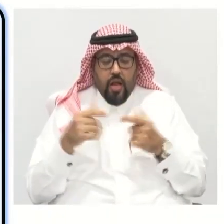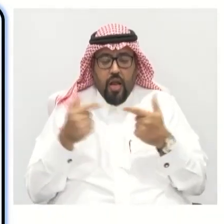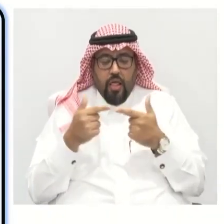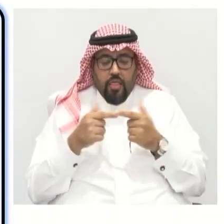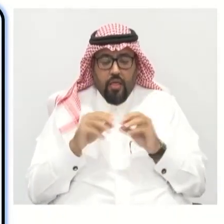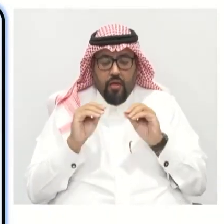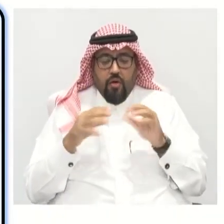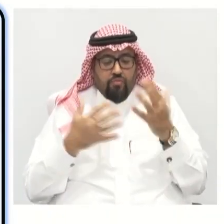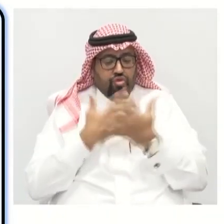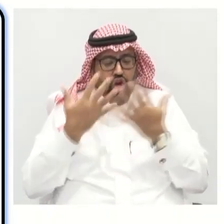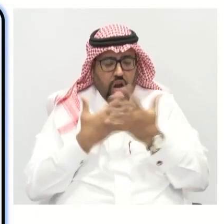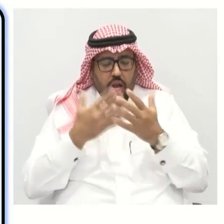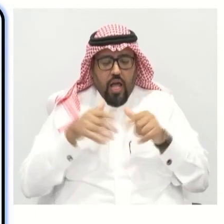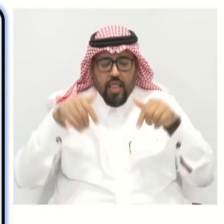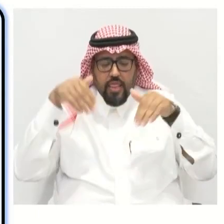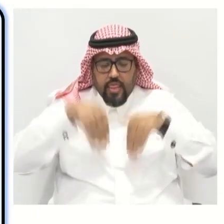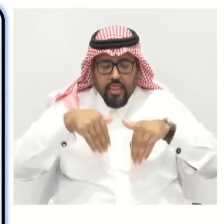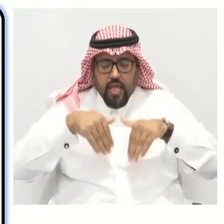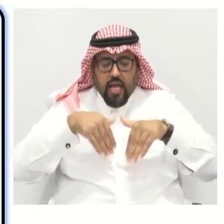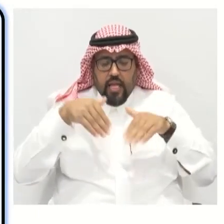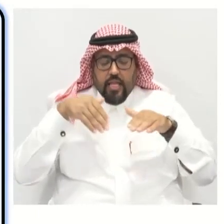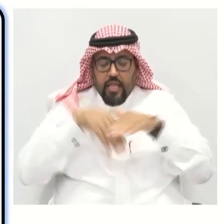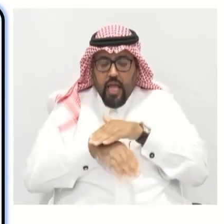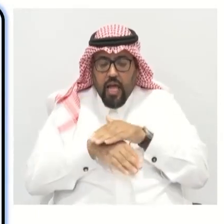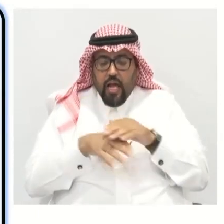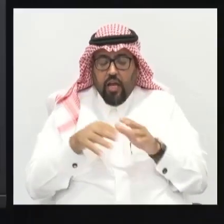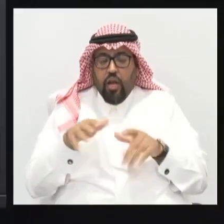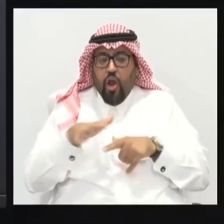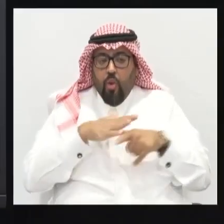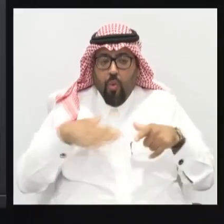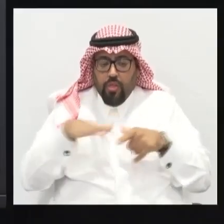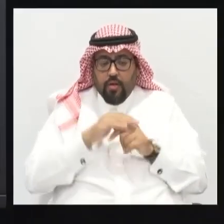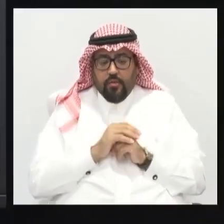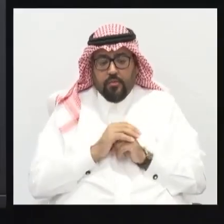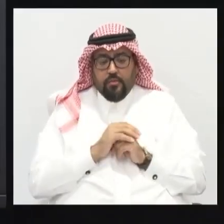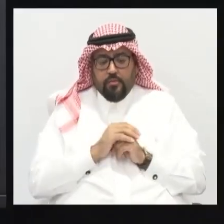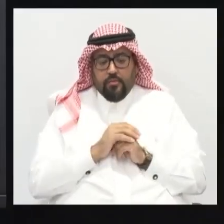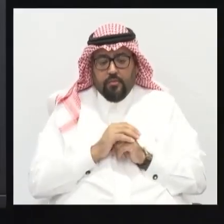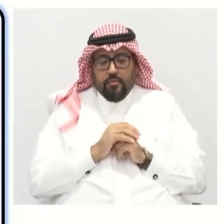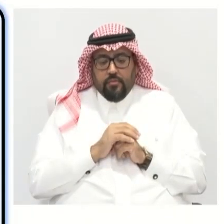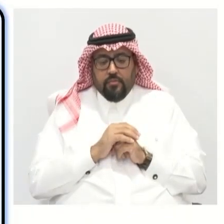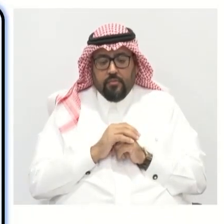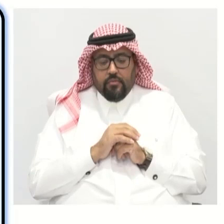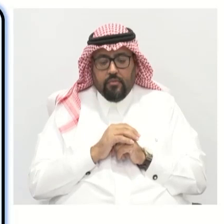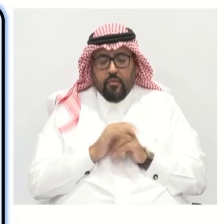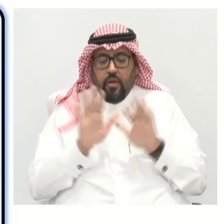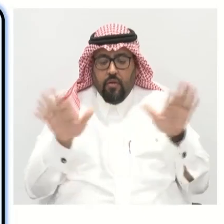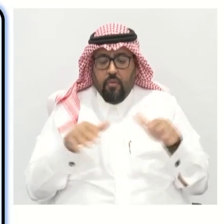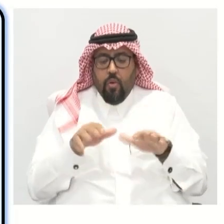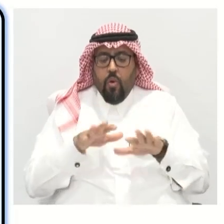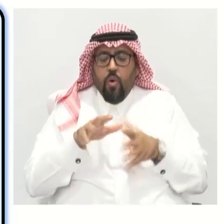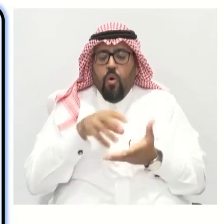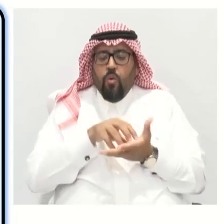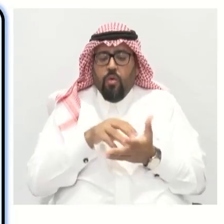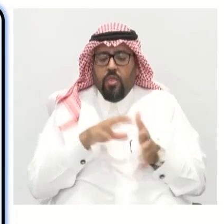الذين تحدث لهم المشكلات داخل الوطن ايضا نعم احسنتم او يكونون في